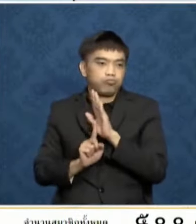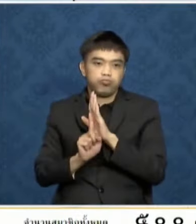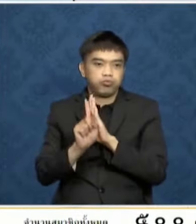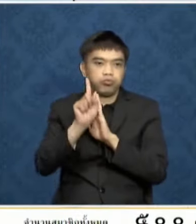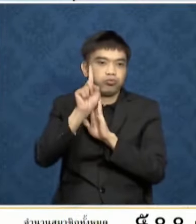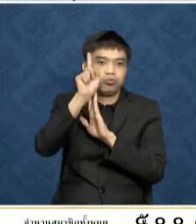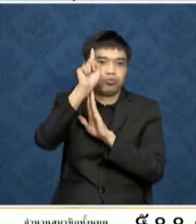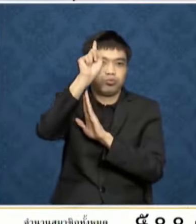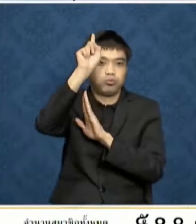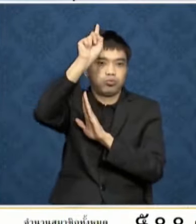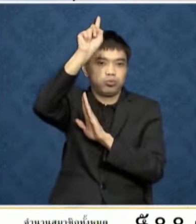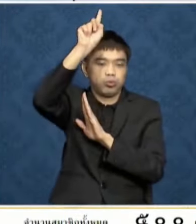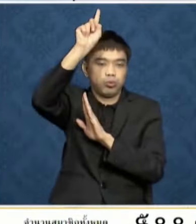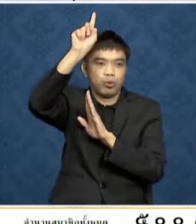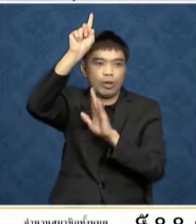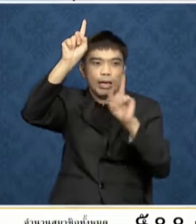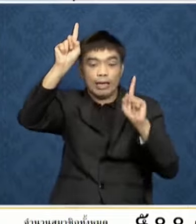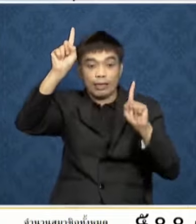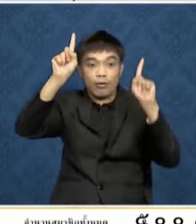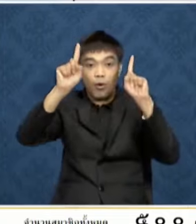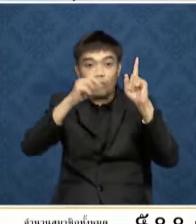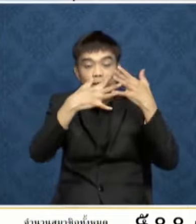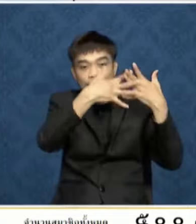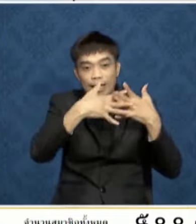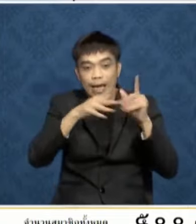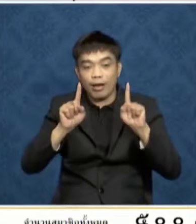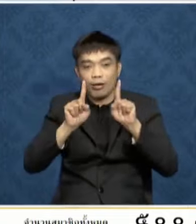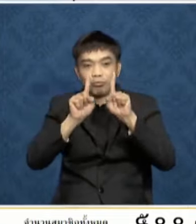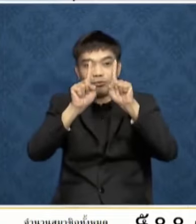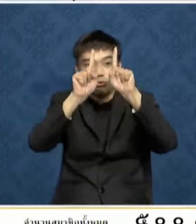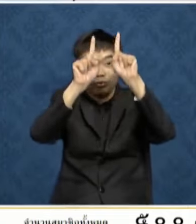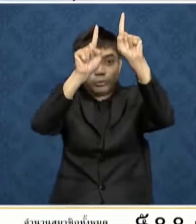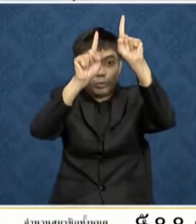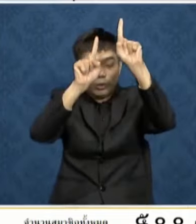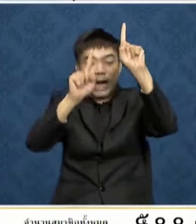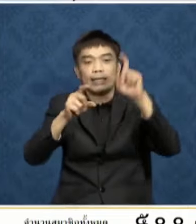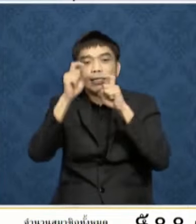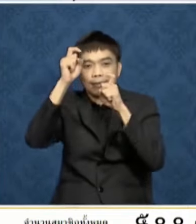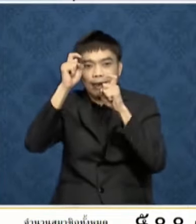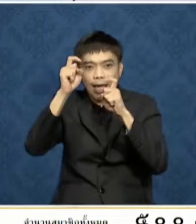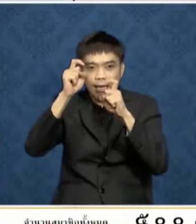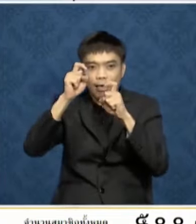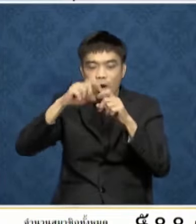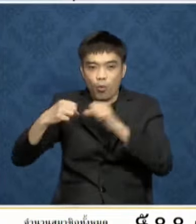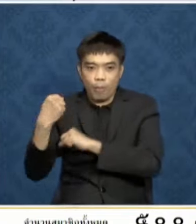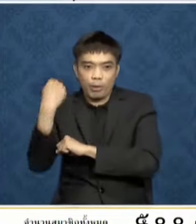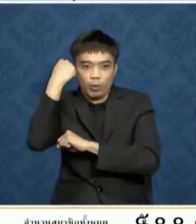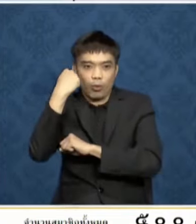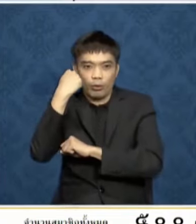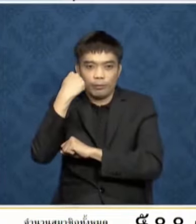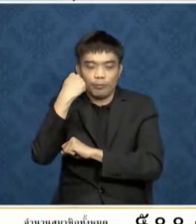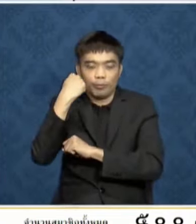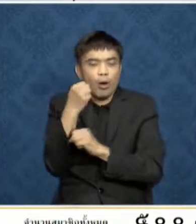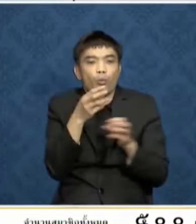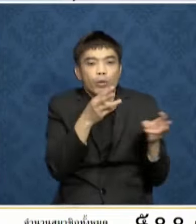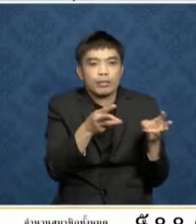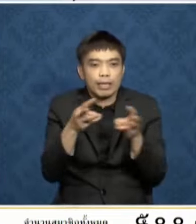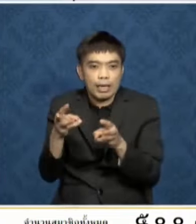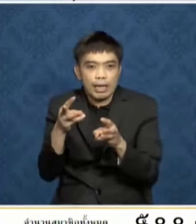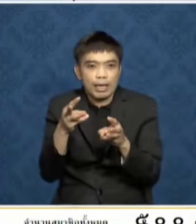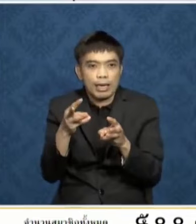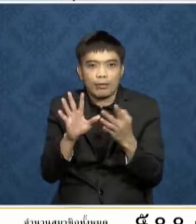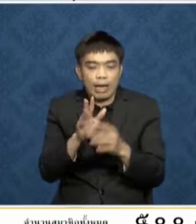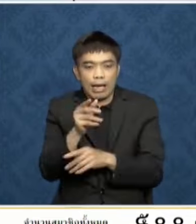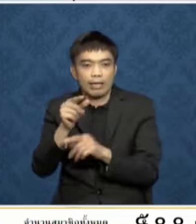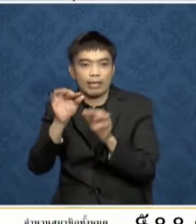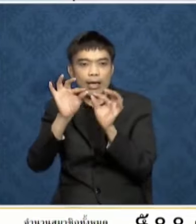เทีมขตัเองเข้าตามประกบดาเทมขสหรัสซึงอาทำใหเกดอัตราย่คอขายคามมโคงขเขาได้การจมตเดวเทีมมกมีกันหลหแบบทำการ